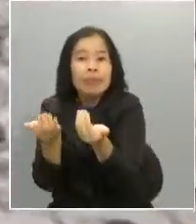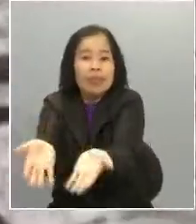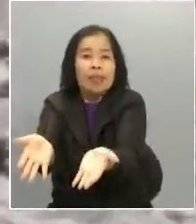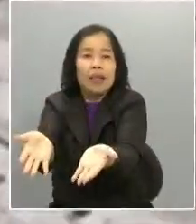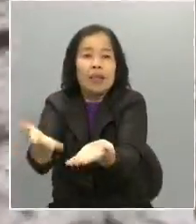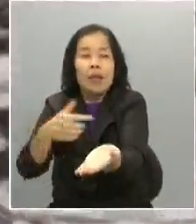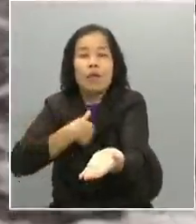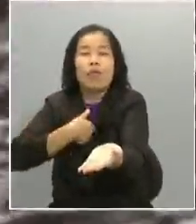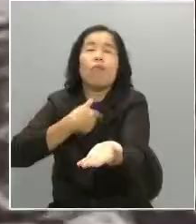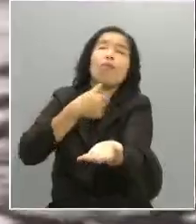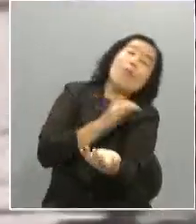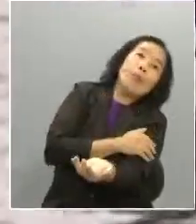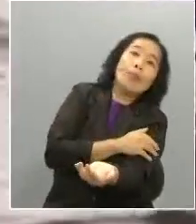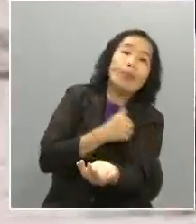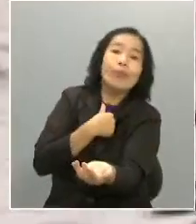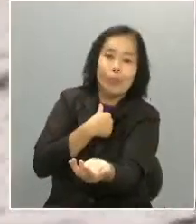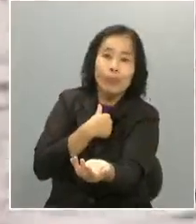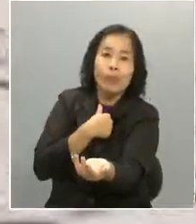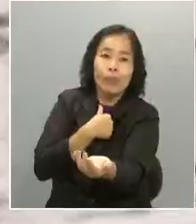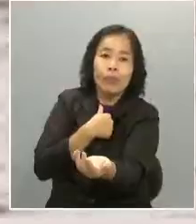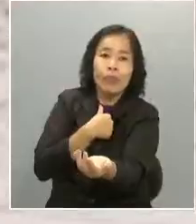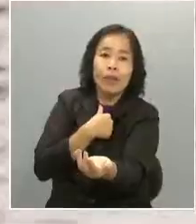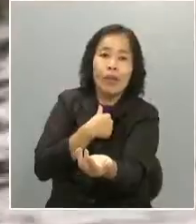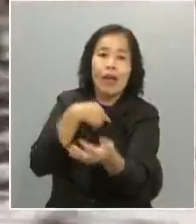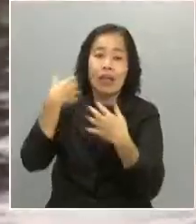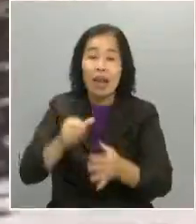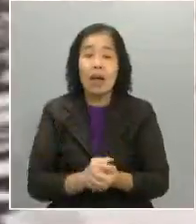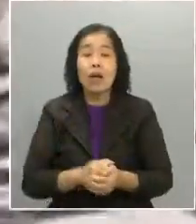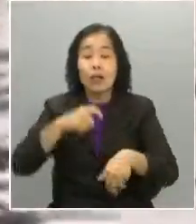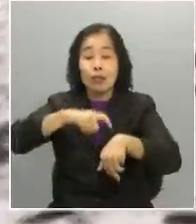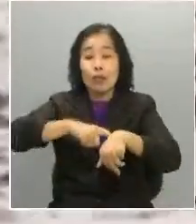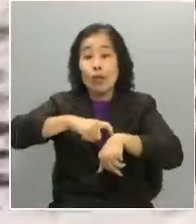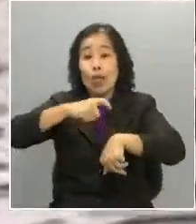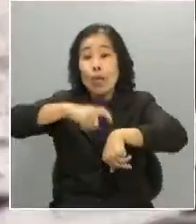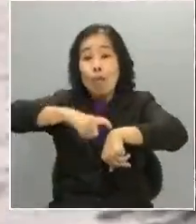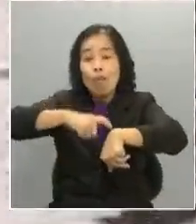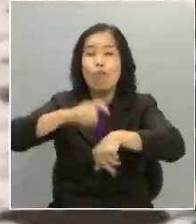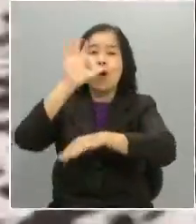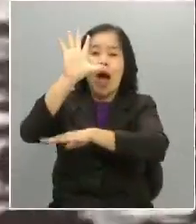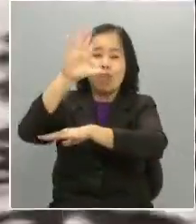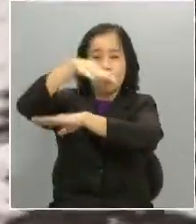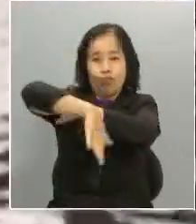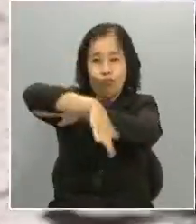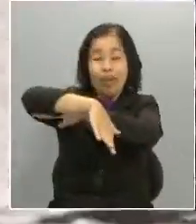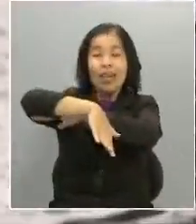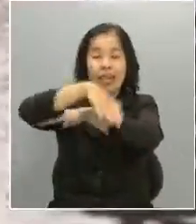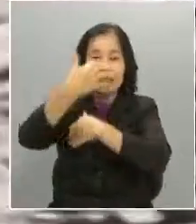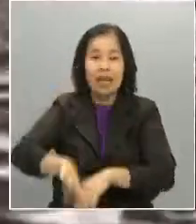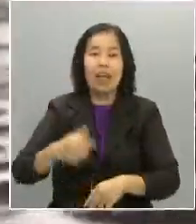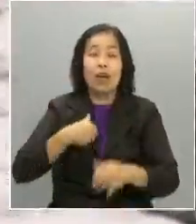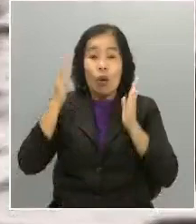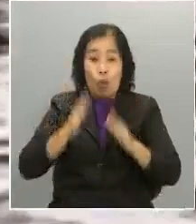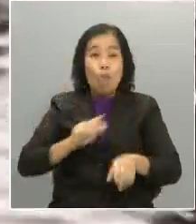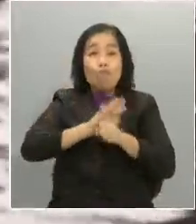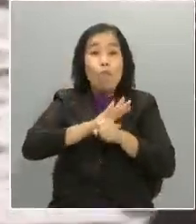แล้วก็ซุดลงเหตุการณ์เนี่ยเกิดขึ้นประมาณ5โมงเย็นของเมื่อวานนี้ครับผู้ที่ถ่ายคลิปคือคุณไอซ์เนี่ยไปรับลูกสาว